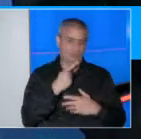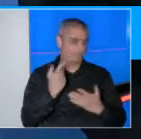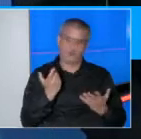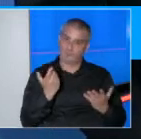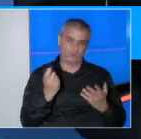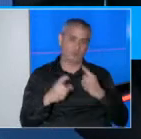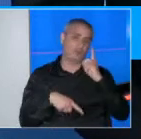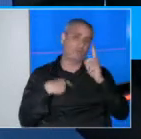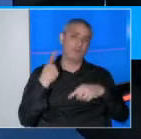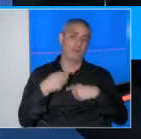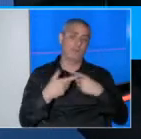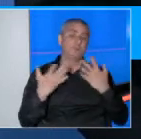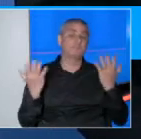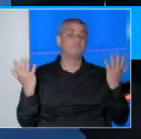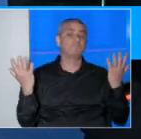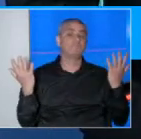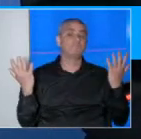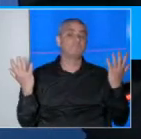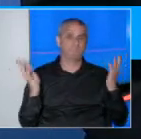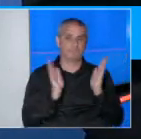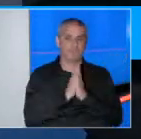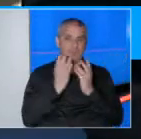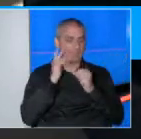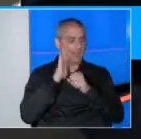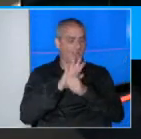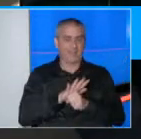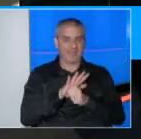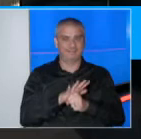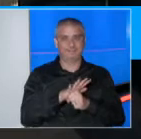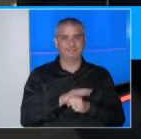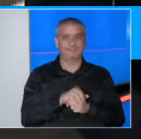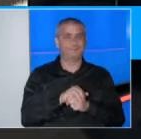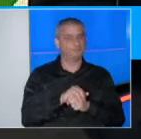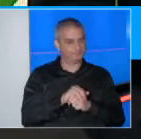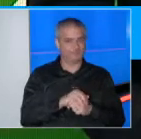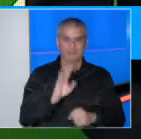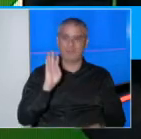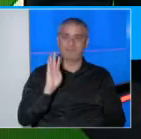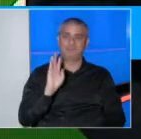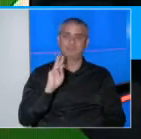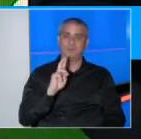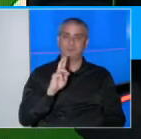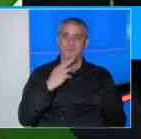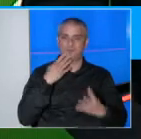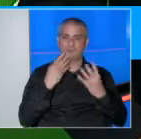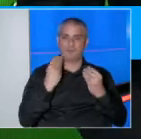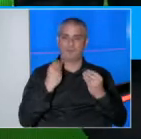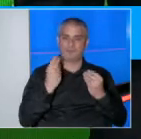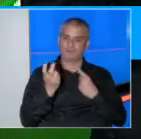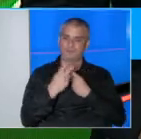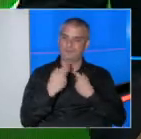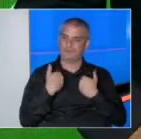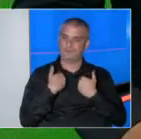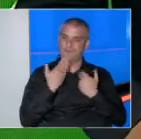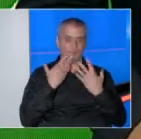יקרה, בשבוע הבא, ואתה יודע, הרבה לחץ מופעל, כמו שאמרת. בנצי רובין, כתב הכנסת של אתר סרוגים, תודה רבה שהצטרפת